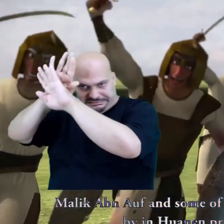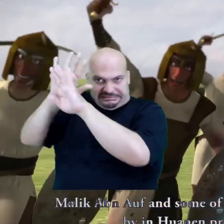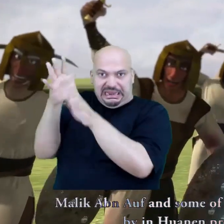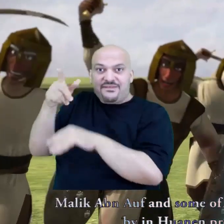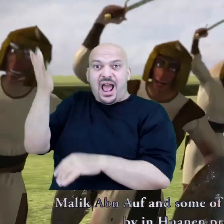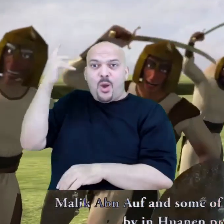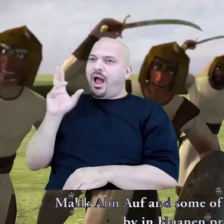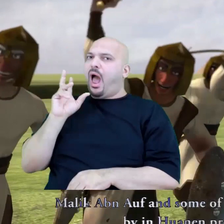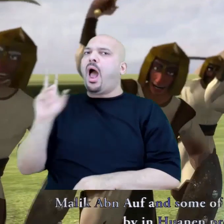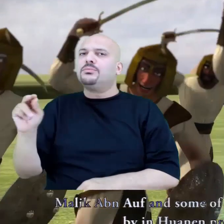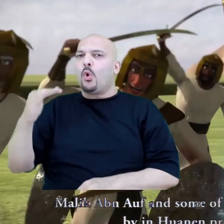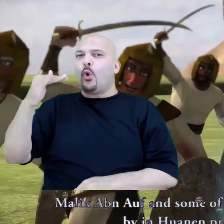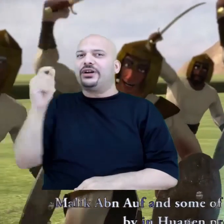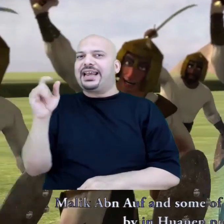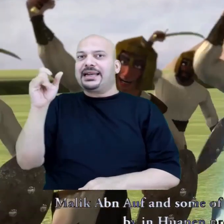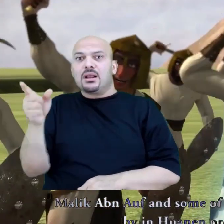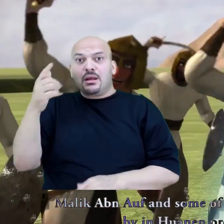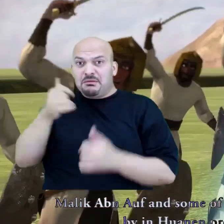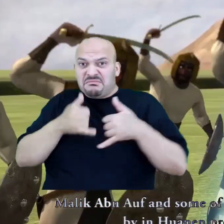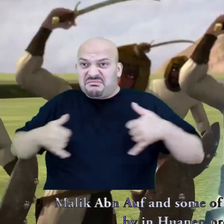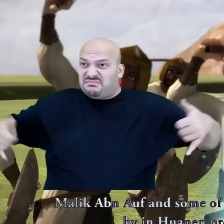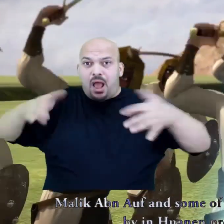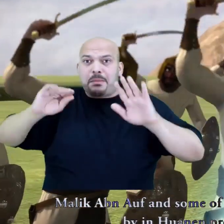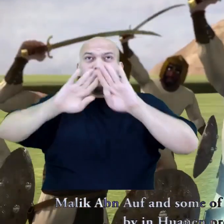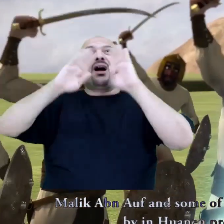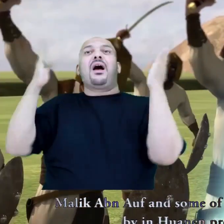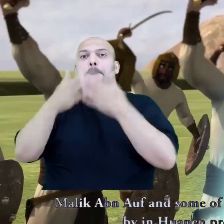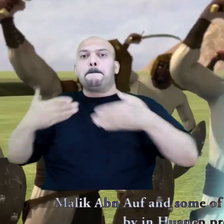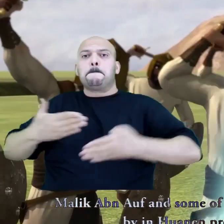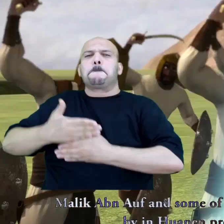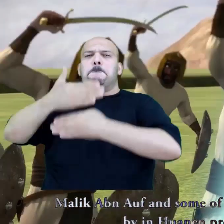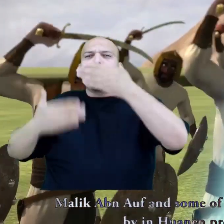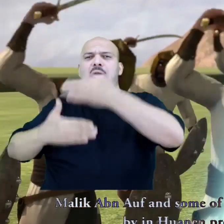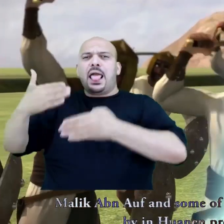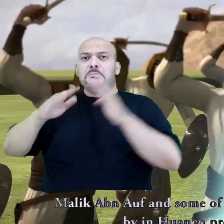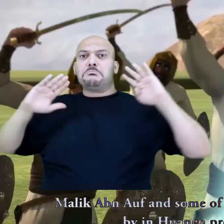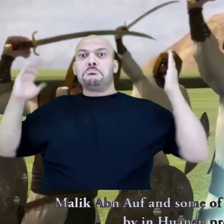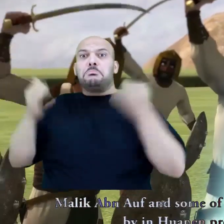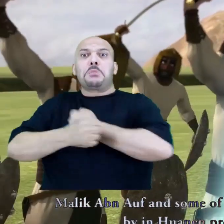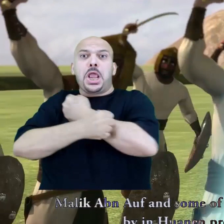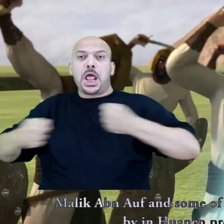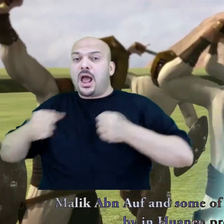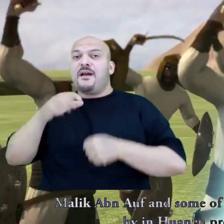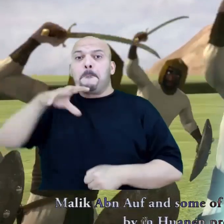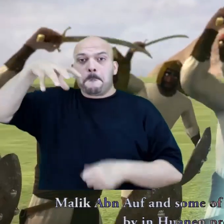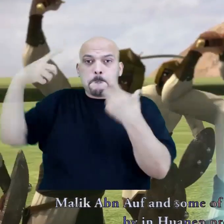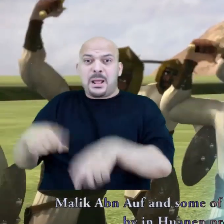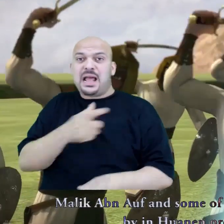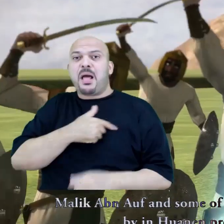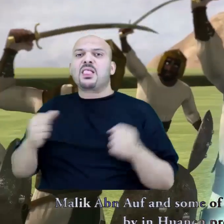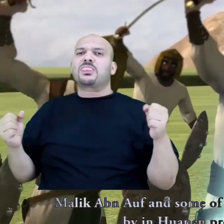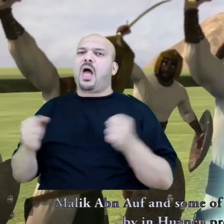من هوازن وثقيف الذين هزمهم الله في حنين داخل حصن